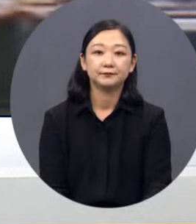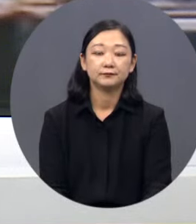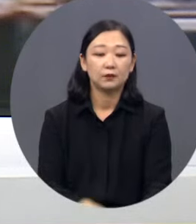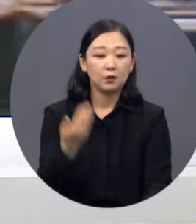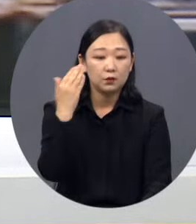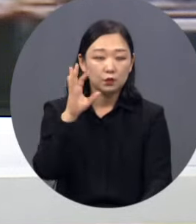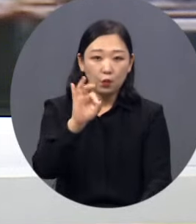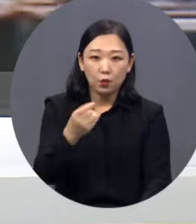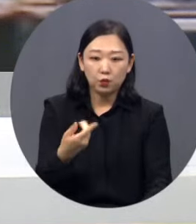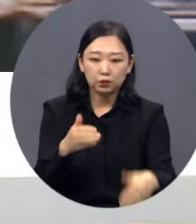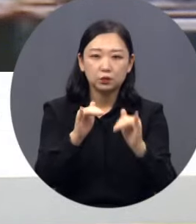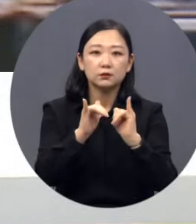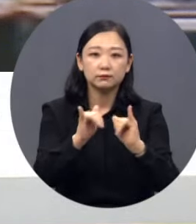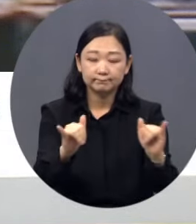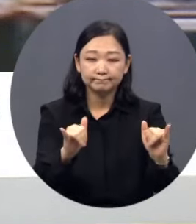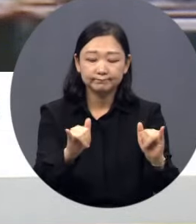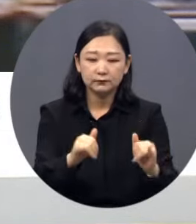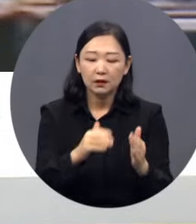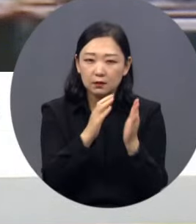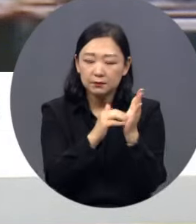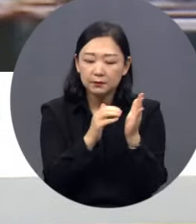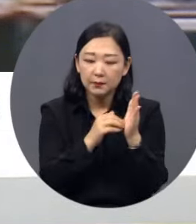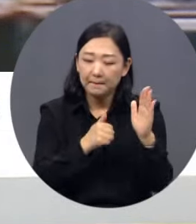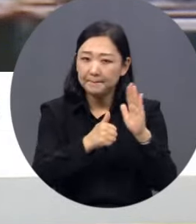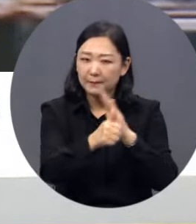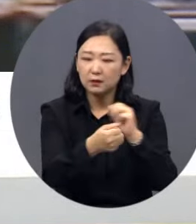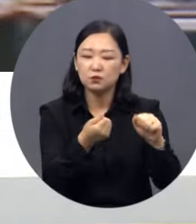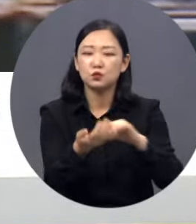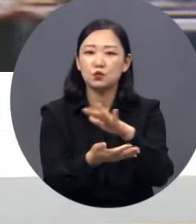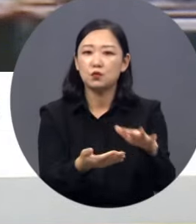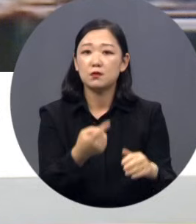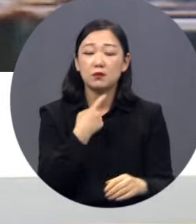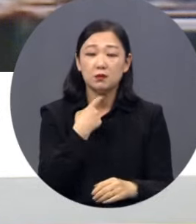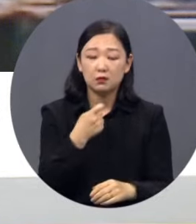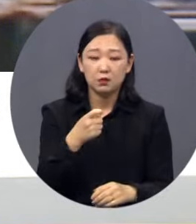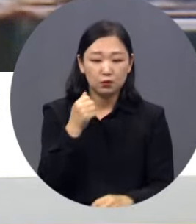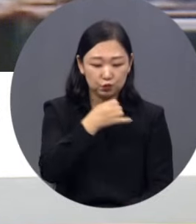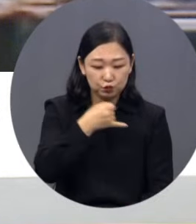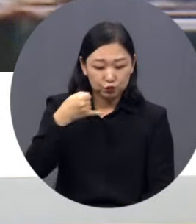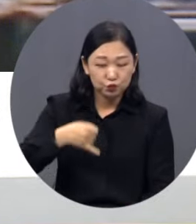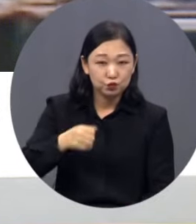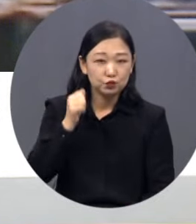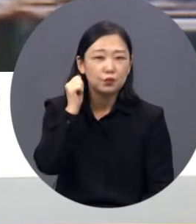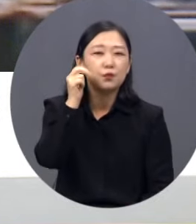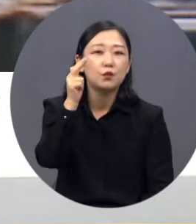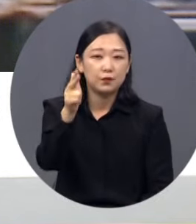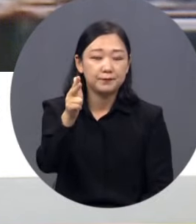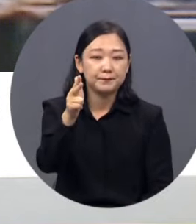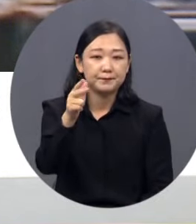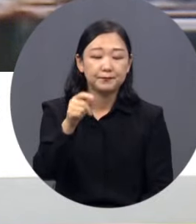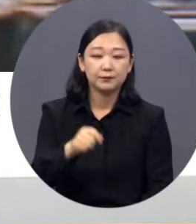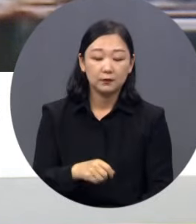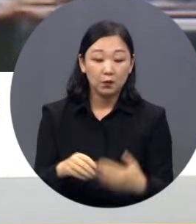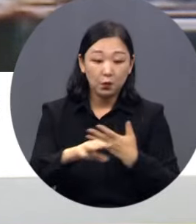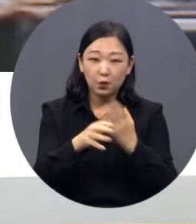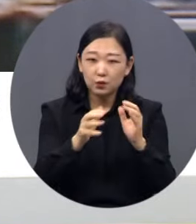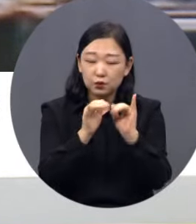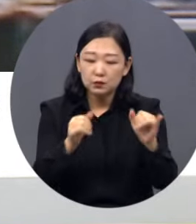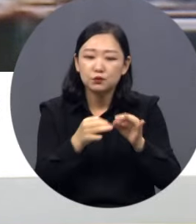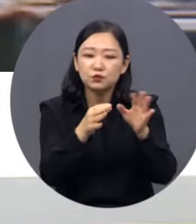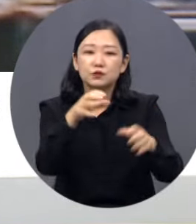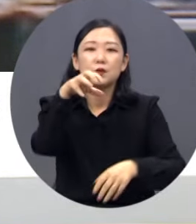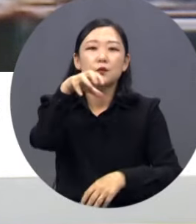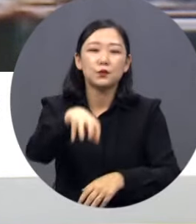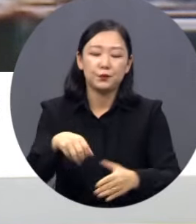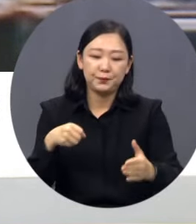아 최근 오영훈 제주 도지사가 비공개로 방문의 논란이 잃었던 중국 백통신원 리조트는 외국인 투자 지역으로